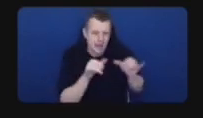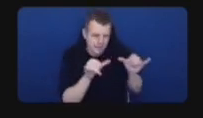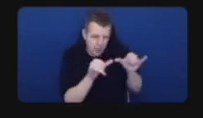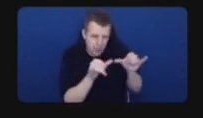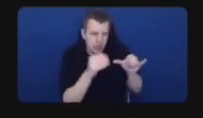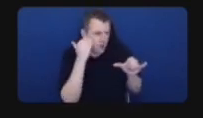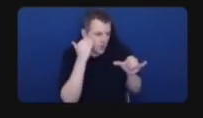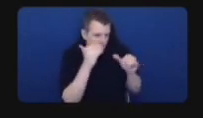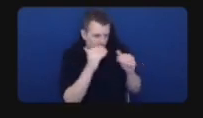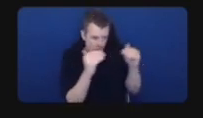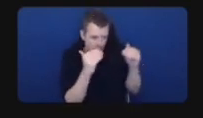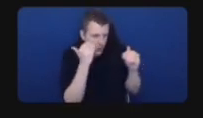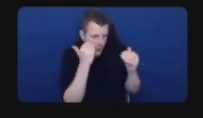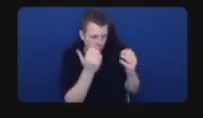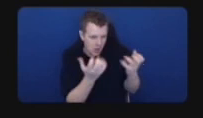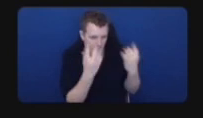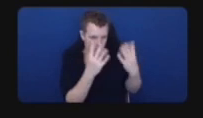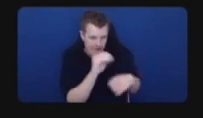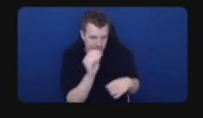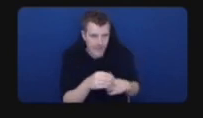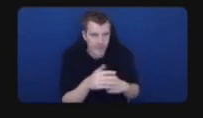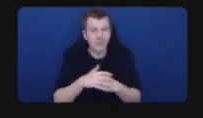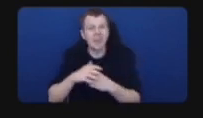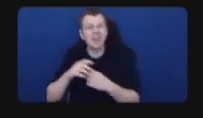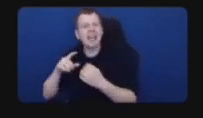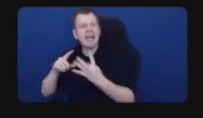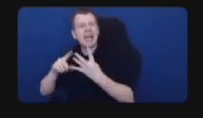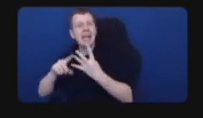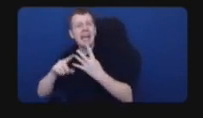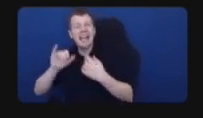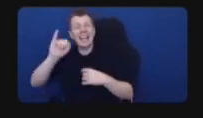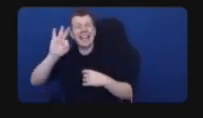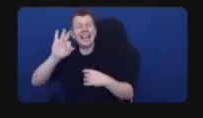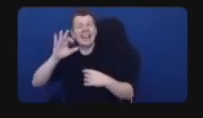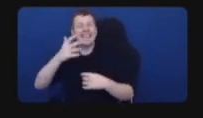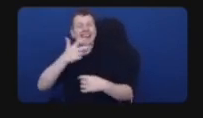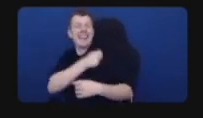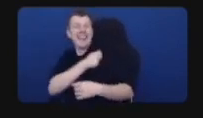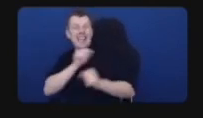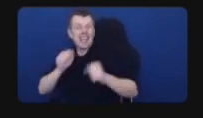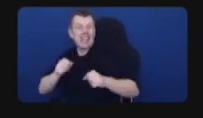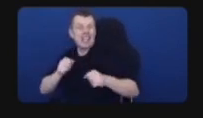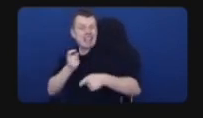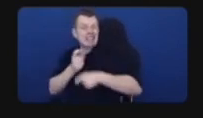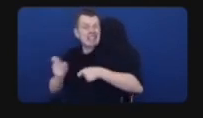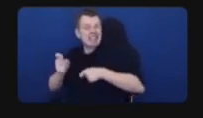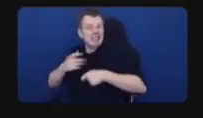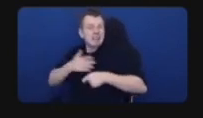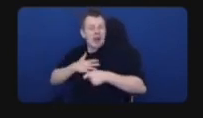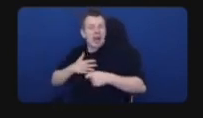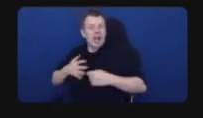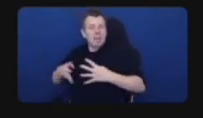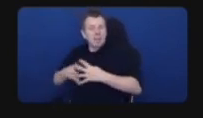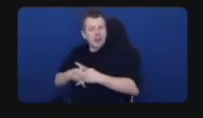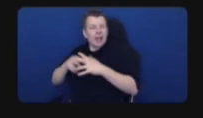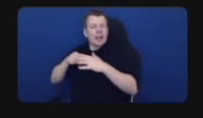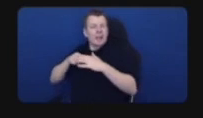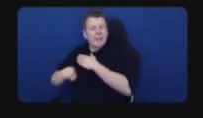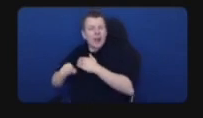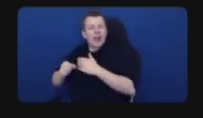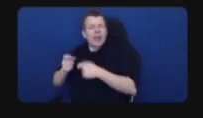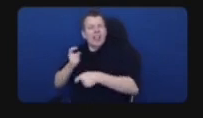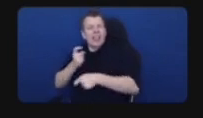所以我们还是推荐, 大家打疫苗。 还有一个, 谣言问说到呢, 打了新冠疫苗,